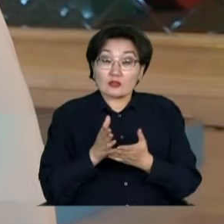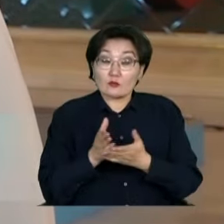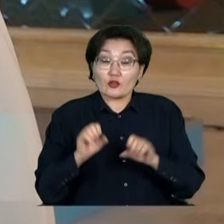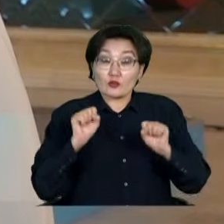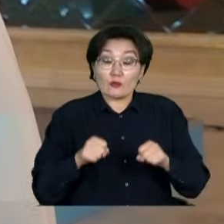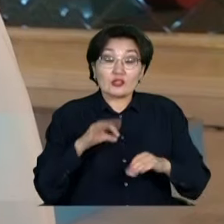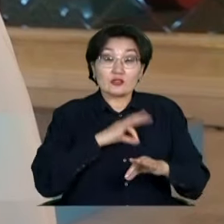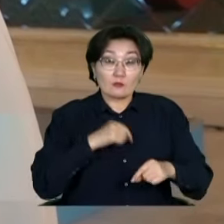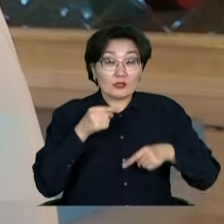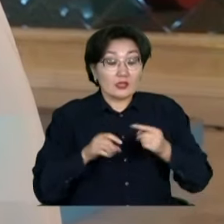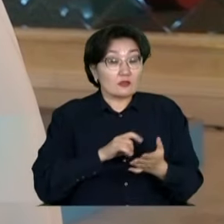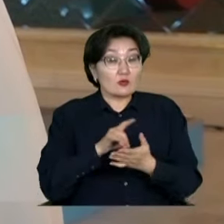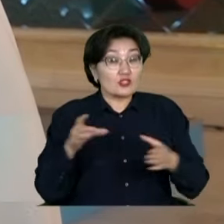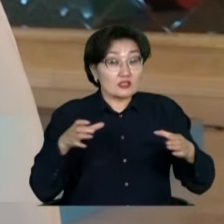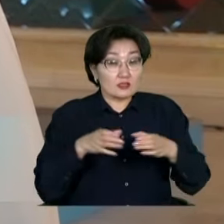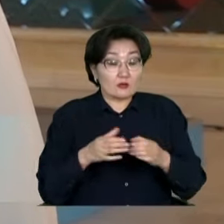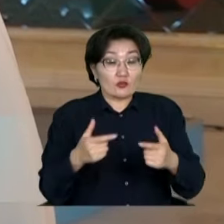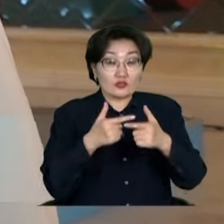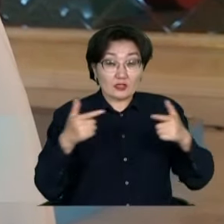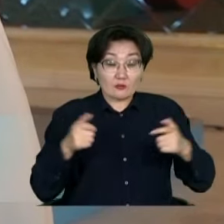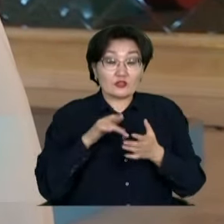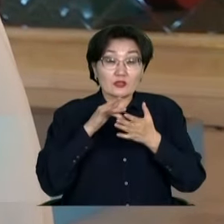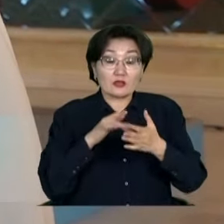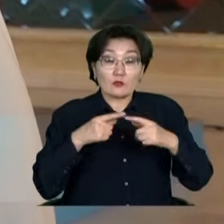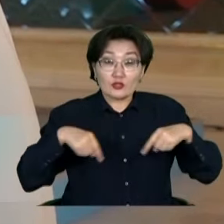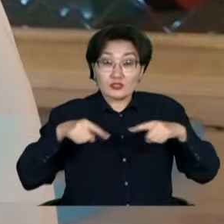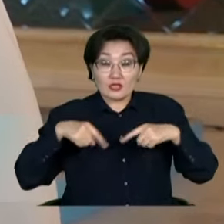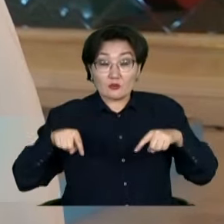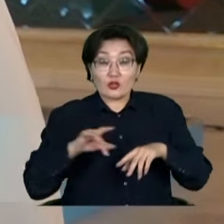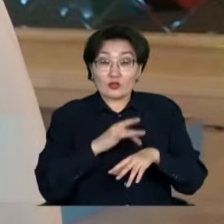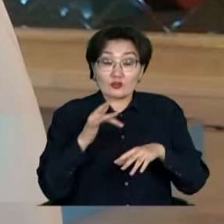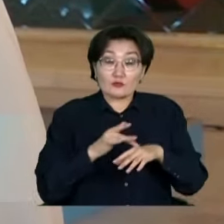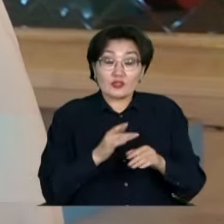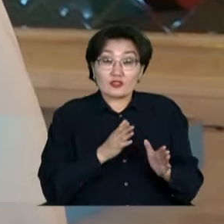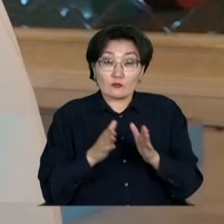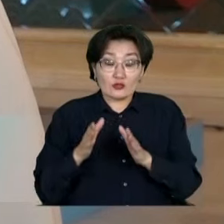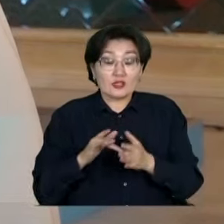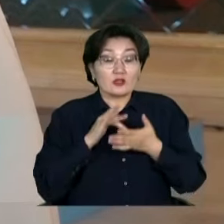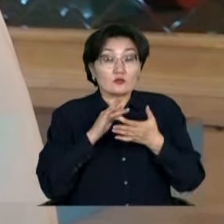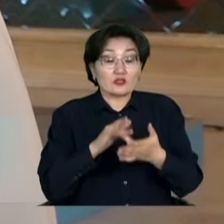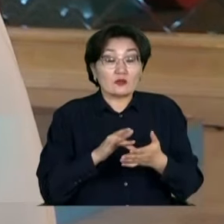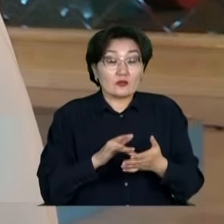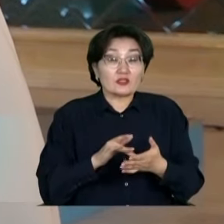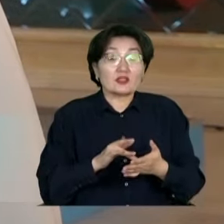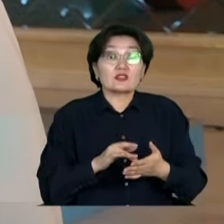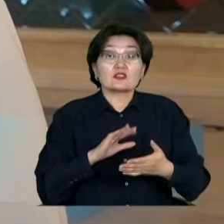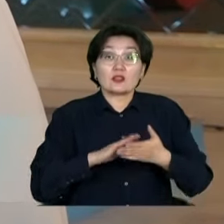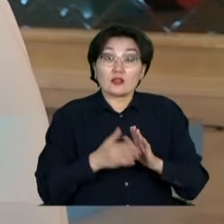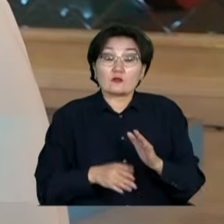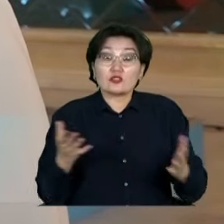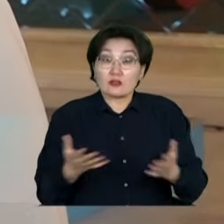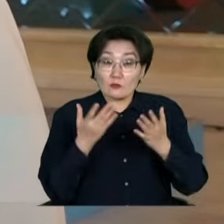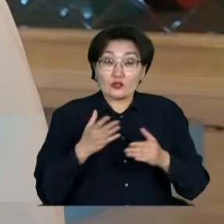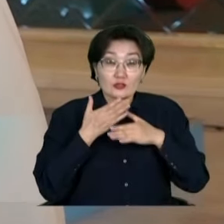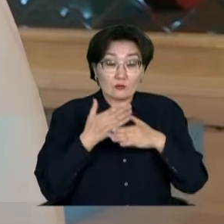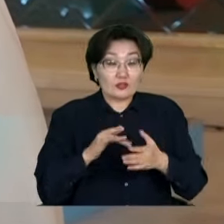мүмкіндігін пайдаланып, әуе компанияларының қонақ үйлер мен туристік агенттіктердің қызметін үйлестіріп, туристердің сапарын барынша жеңілдете түсті. Бір сөзбен